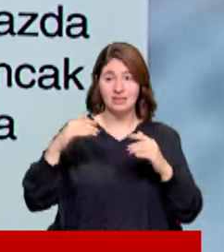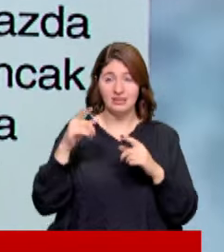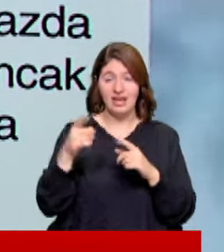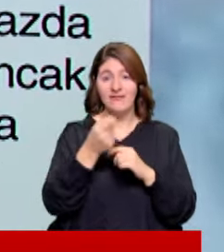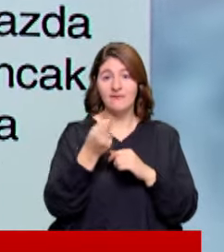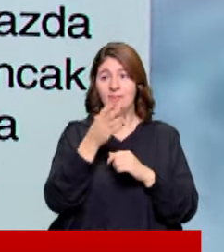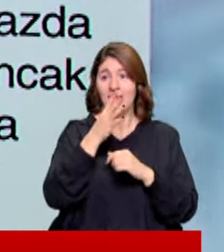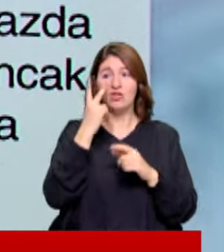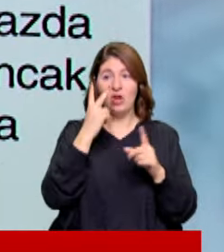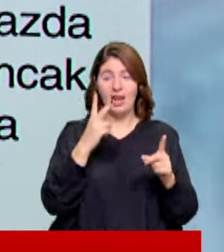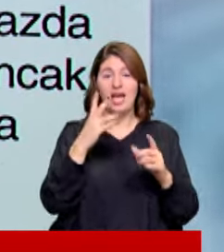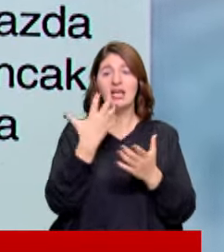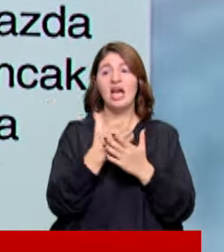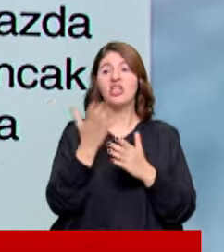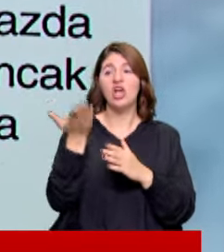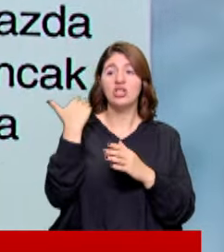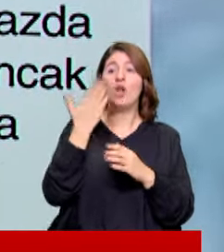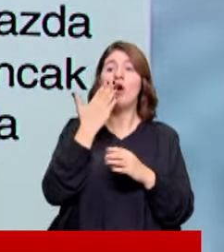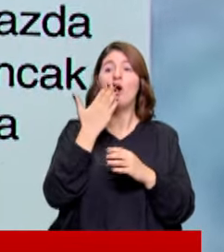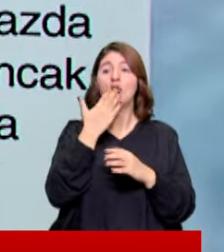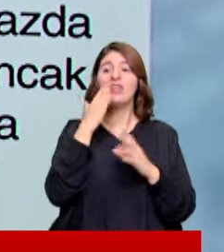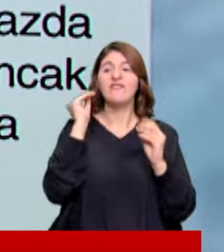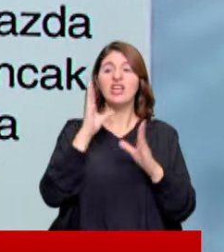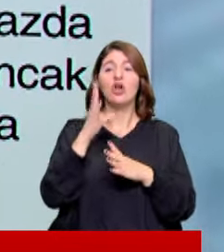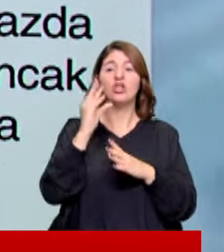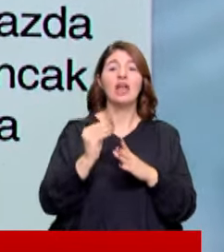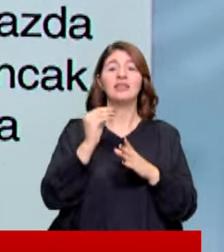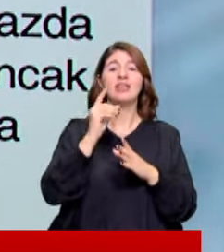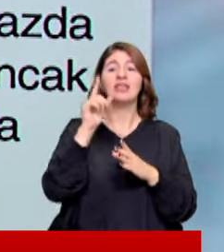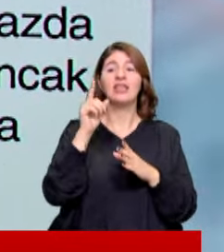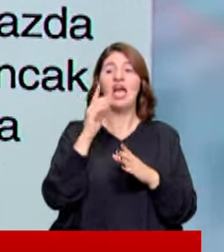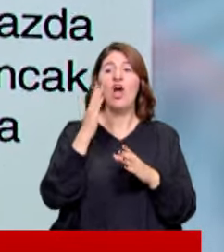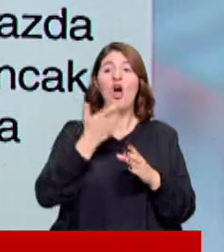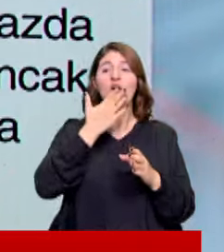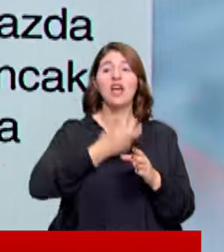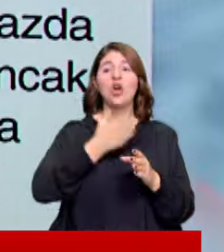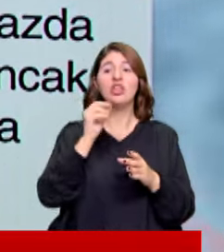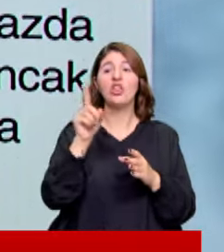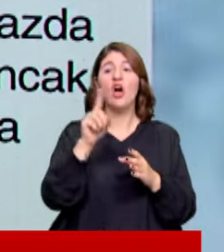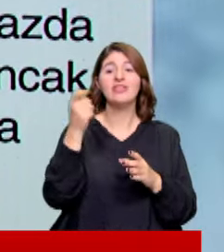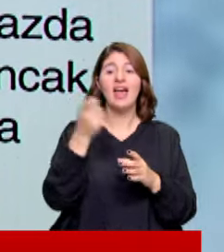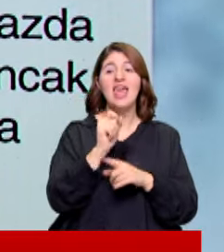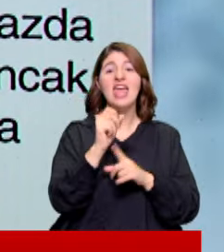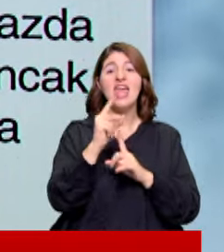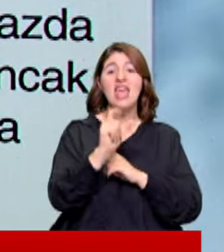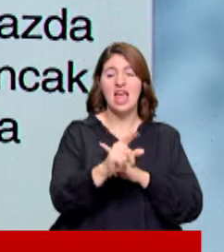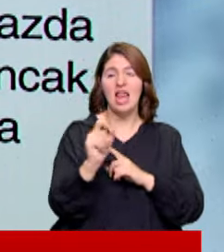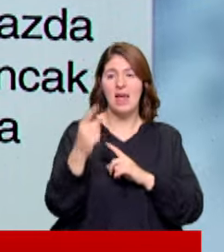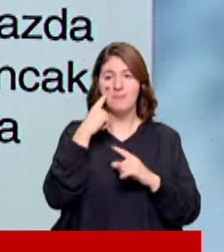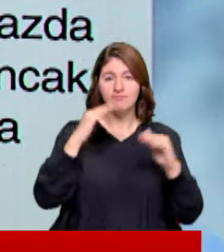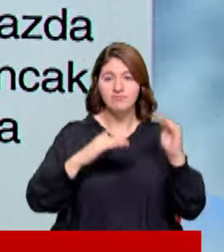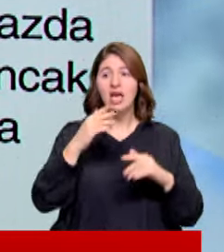dönemi öncesinde Türkiye'de en fazla öğrenci bulunan 10 ildeki kiralık konut değerlerini inceledi. Ve bu verilere